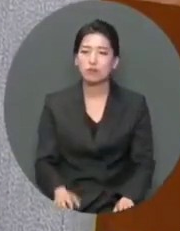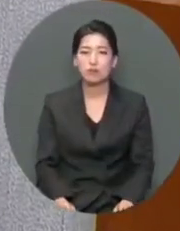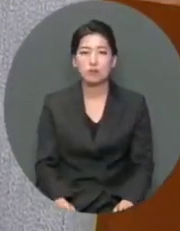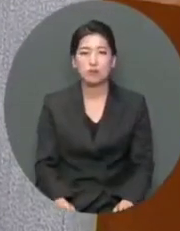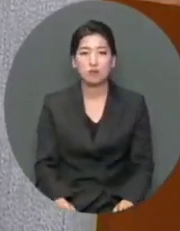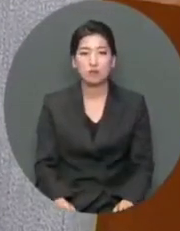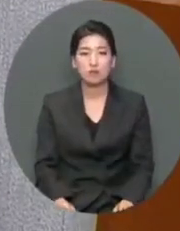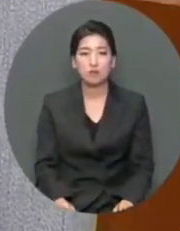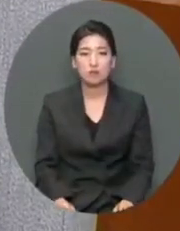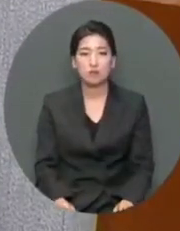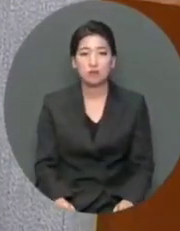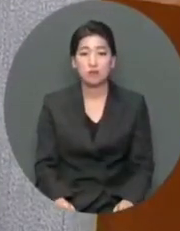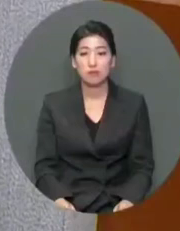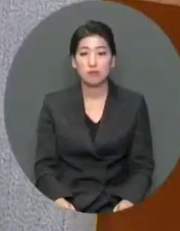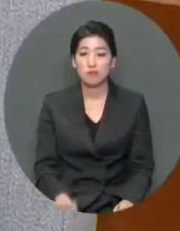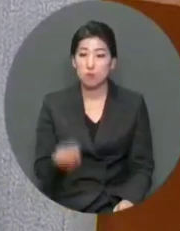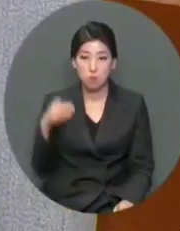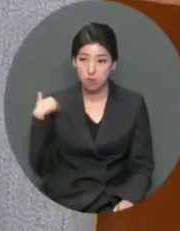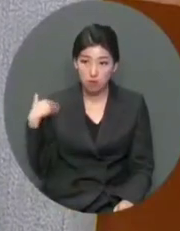모르셨어요?